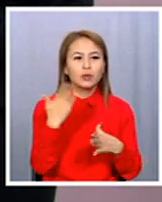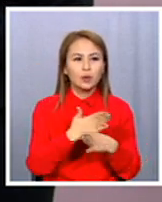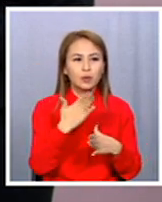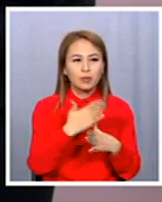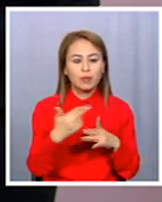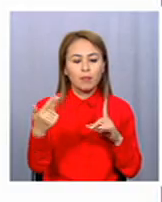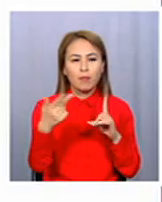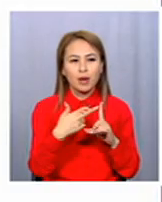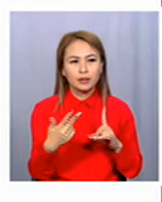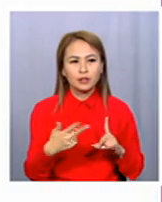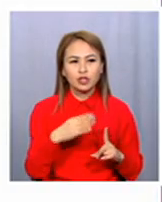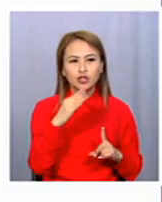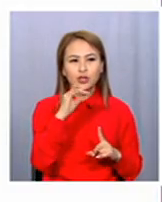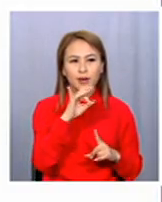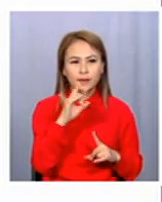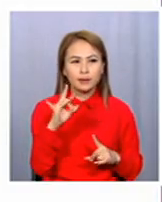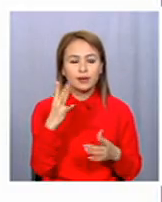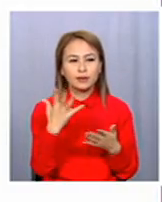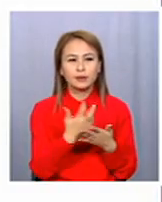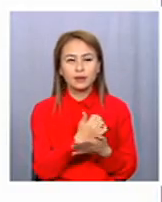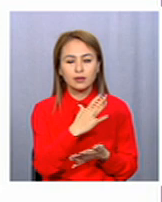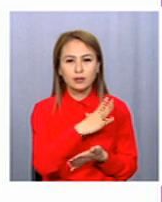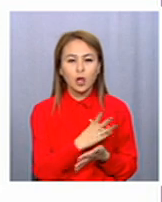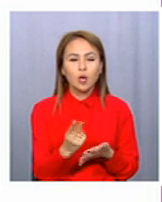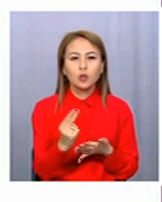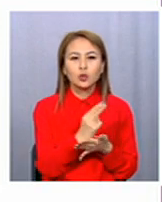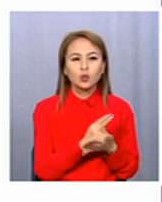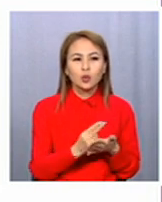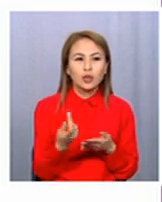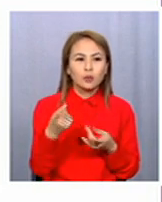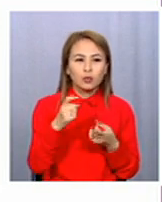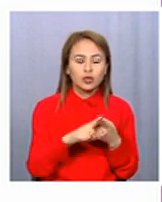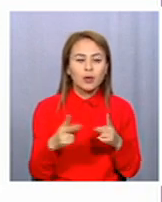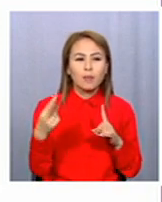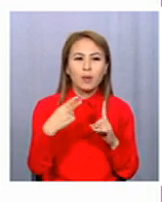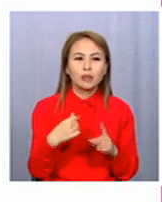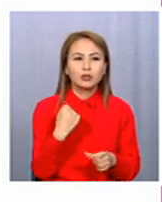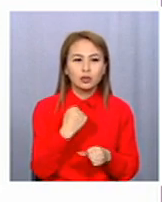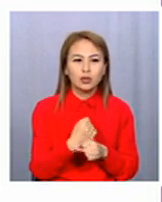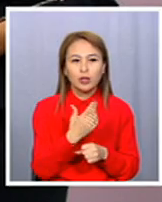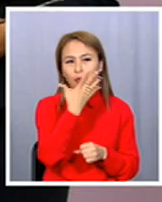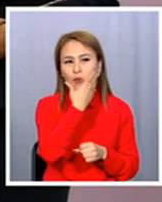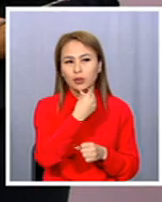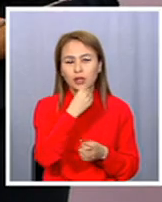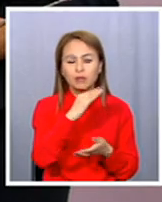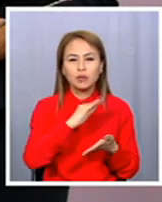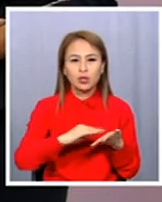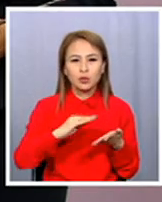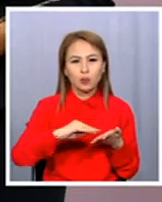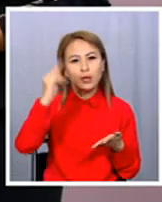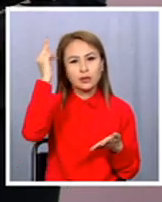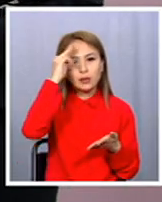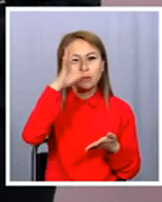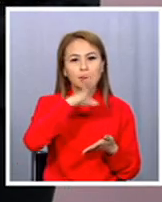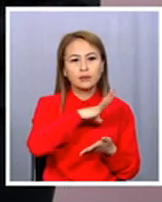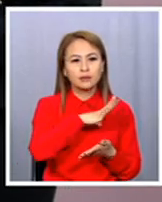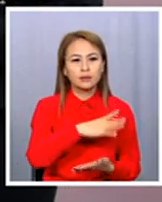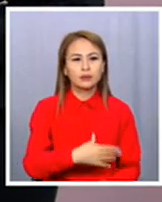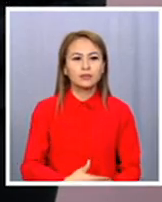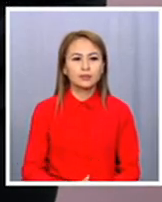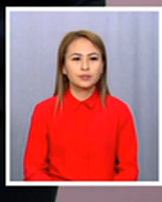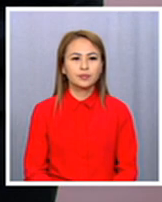Мұғалімнің көмегімен мәтін жанрын анықтадыңдар. Сурет бойынша мәтін құрап, көркем жазуға